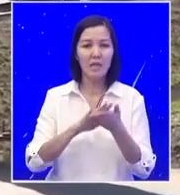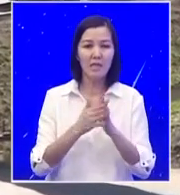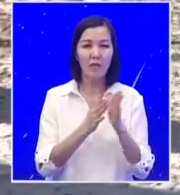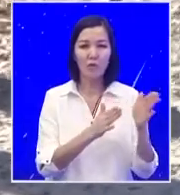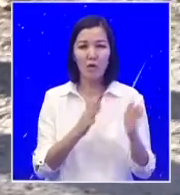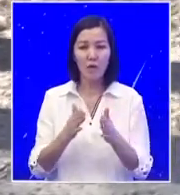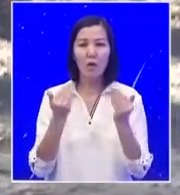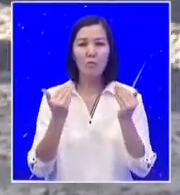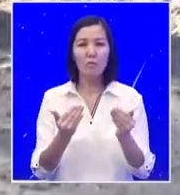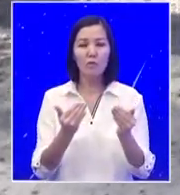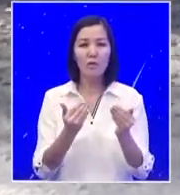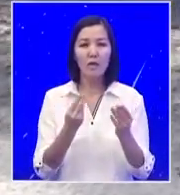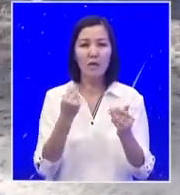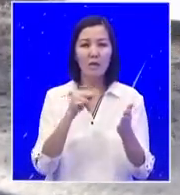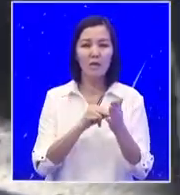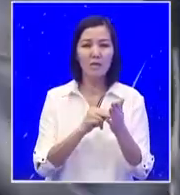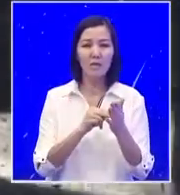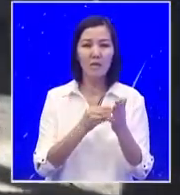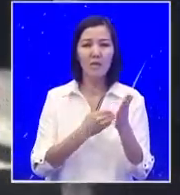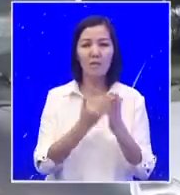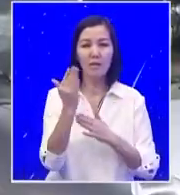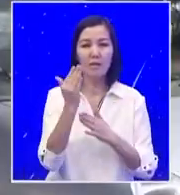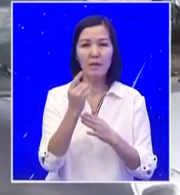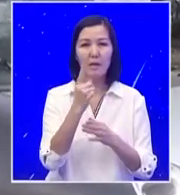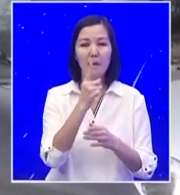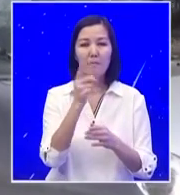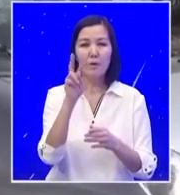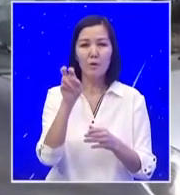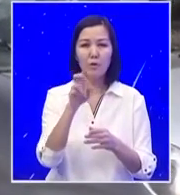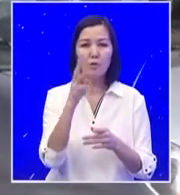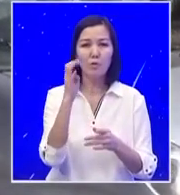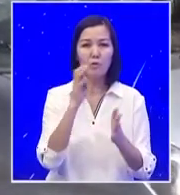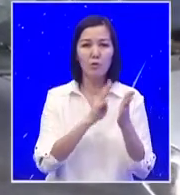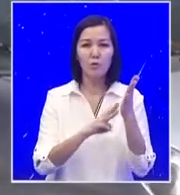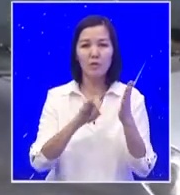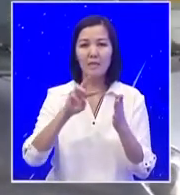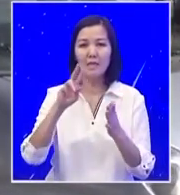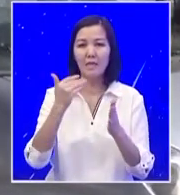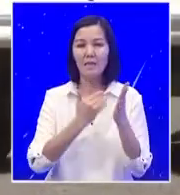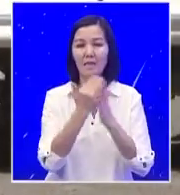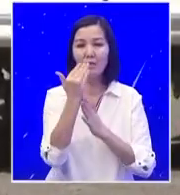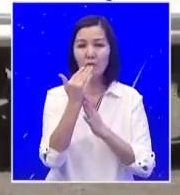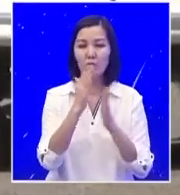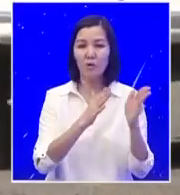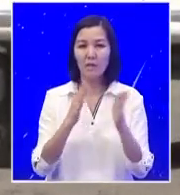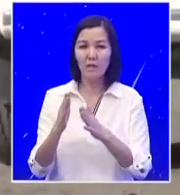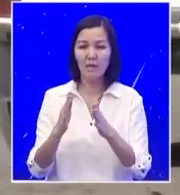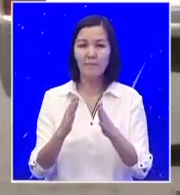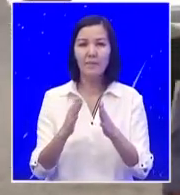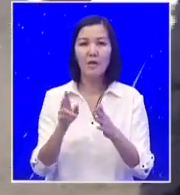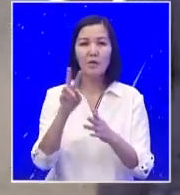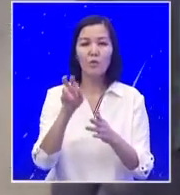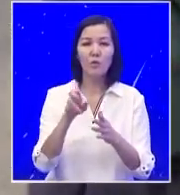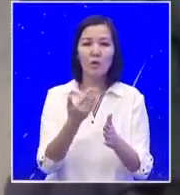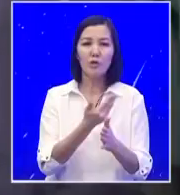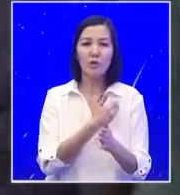елде жағдай тұрақты. Бүгінде шарықтаған шетелдің бір валюта бағамы орта есеппен 390 теңгеге дейін тұрақтады.